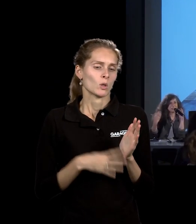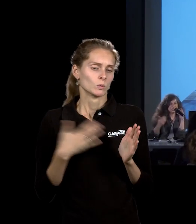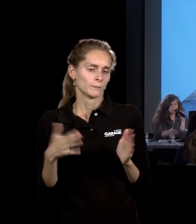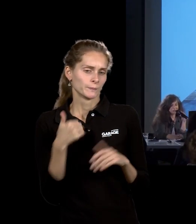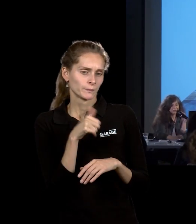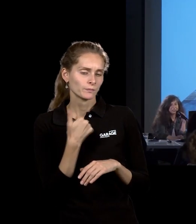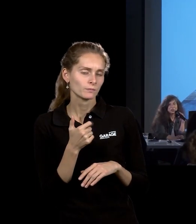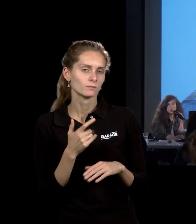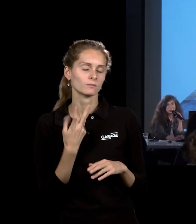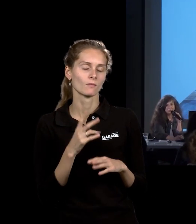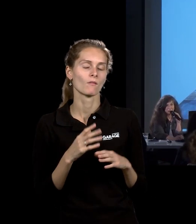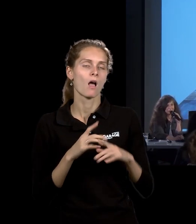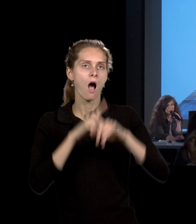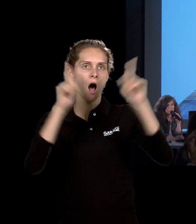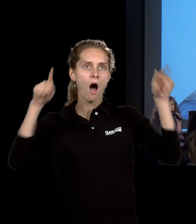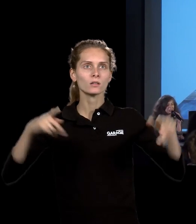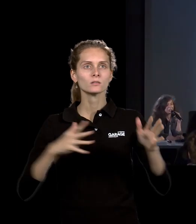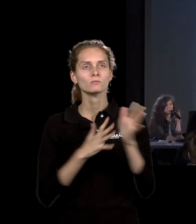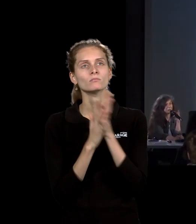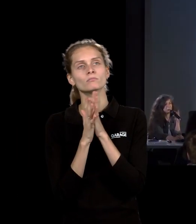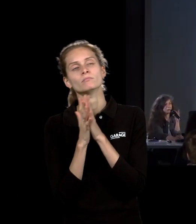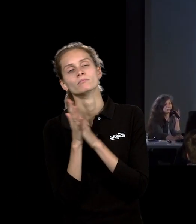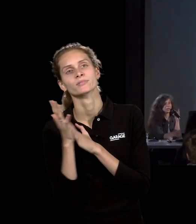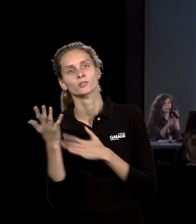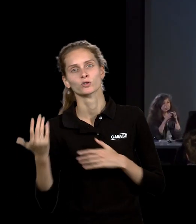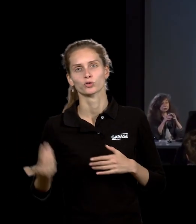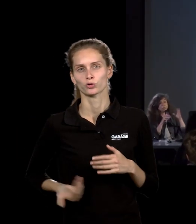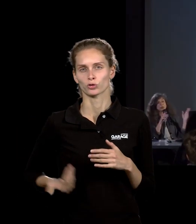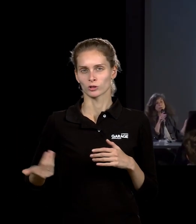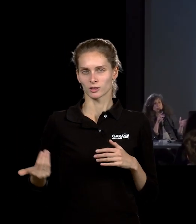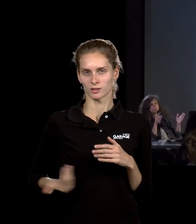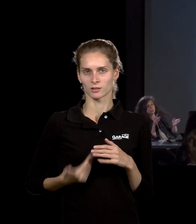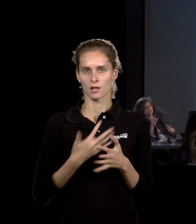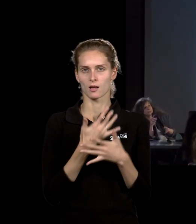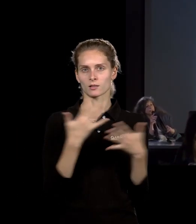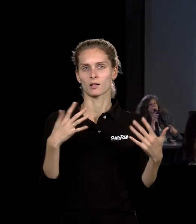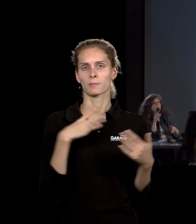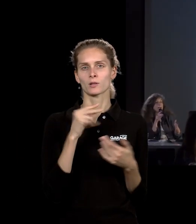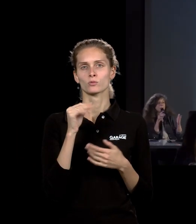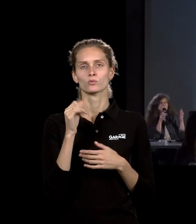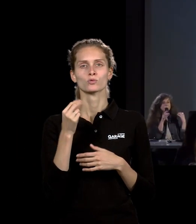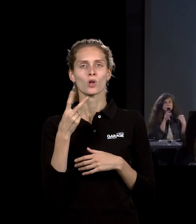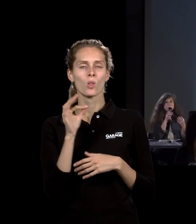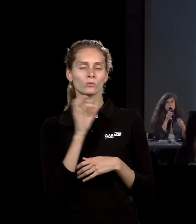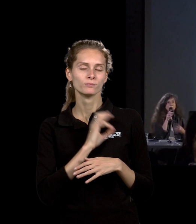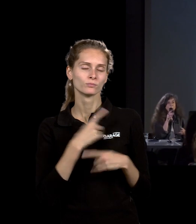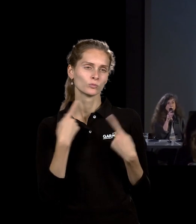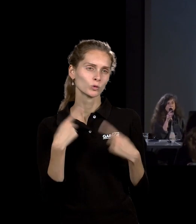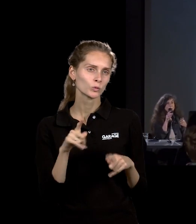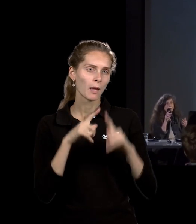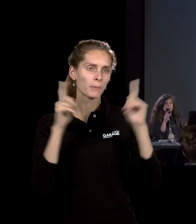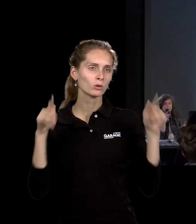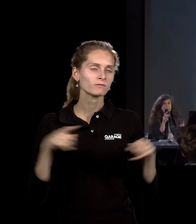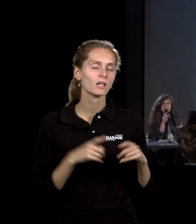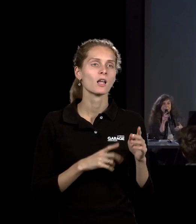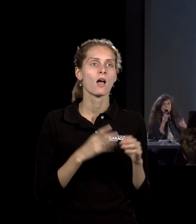про то, как картина прорастает жизнью со страшной силой, и вот у него были разные чучела в других произведениях. Вот тоже замечательная история